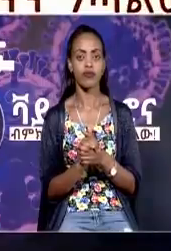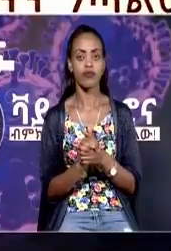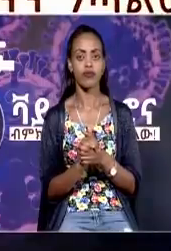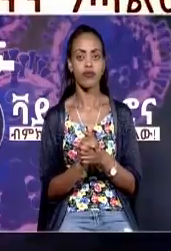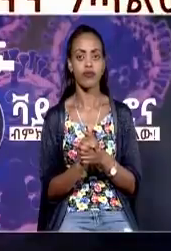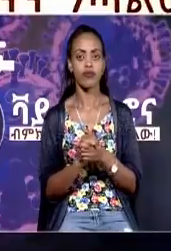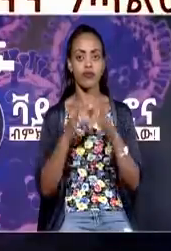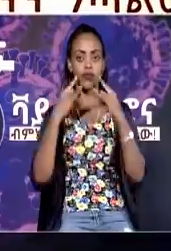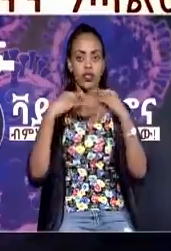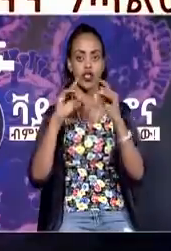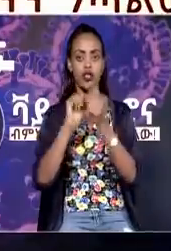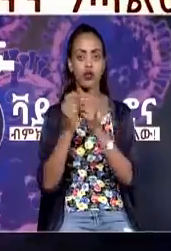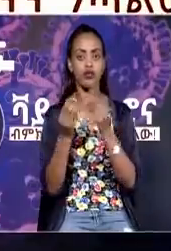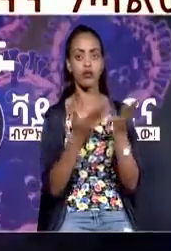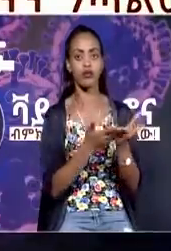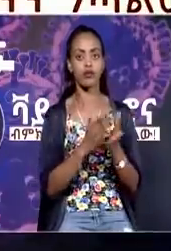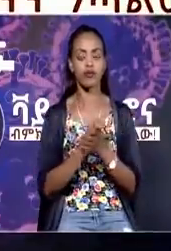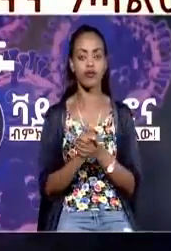ጥብጥባ ስፖርት ክስዕብ እዮም ክቡራት ተመልከቲ።